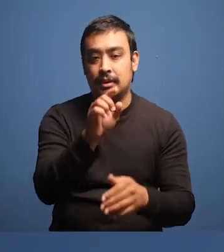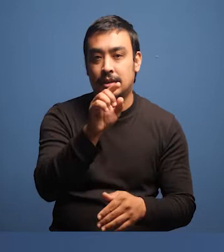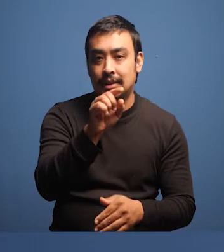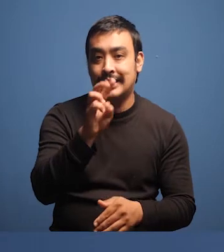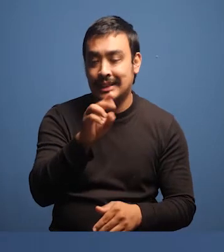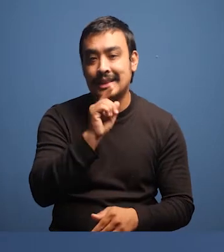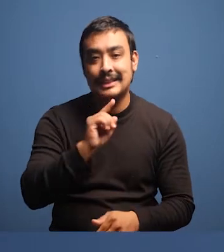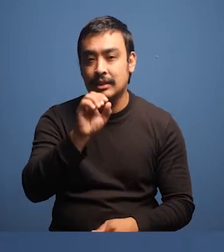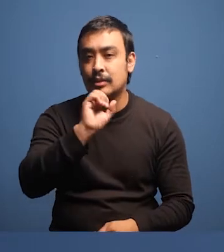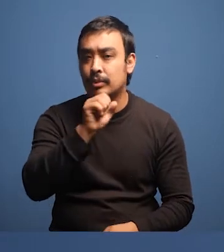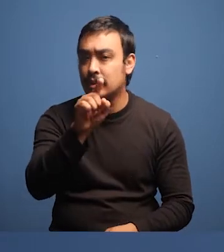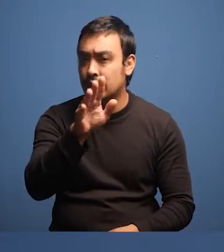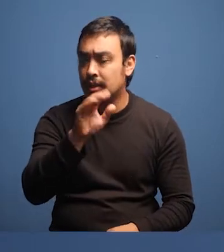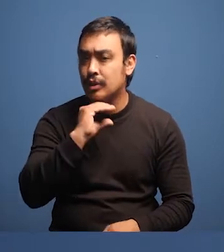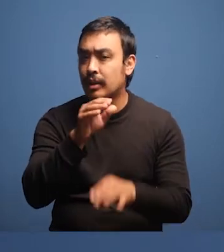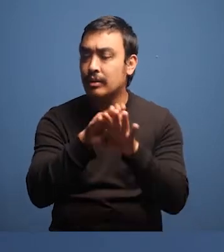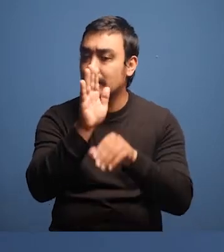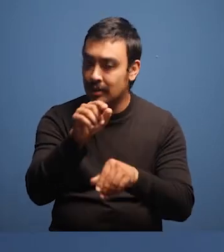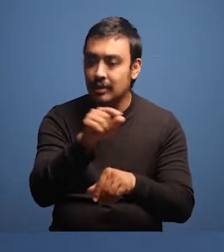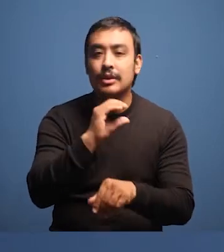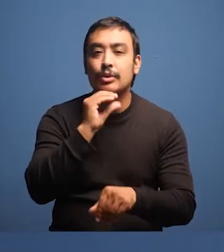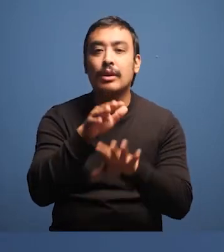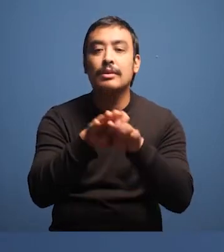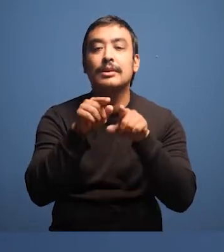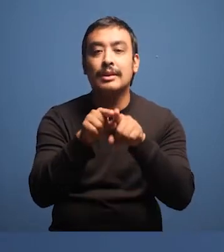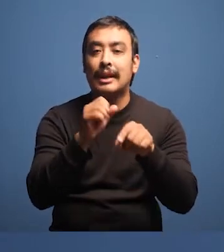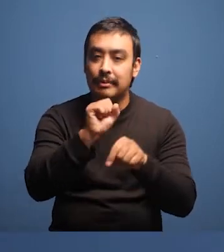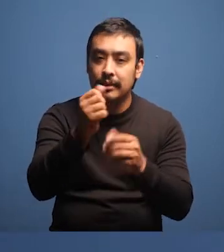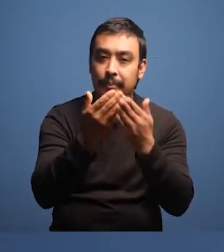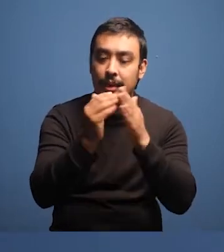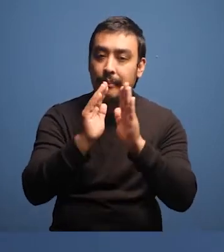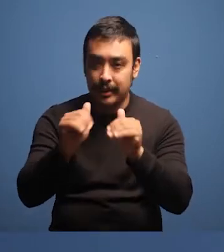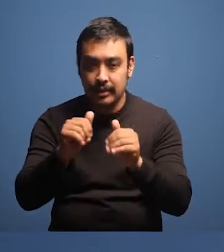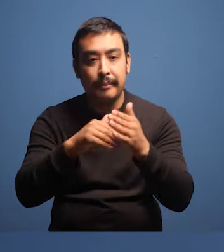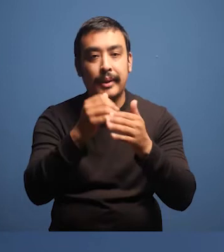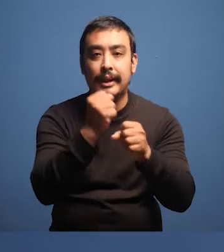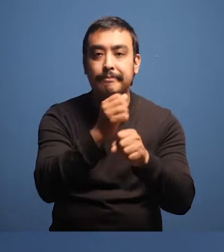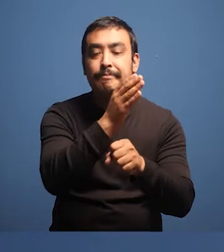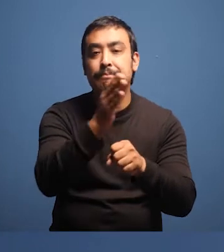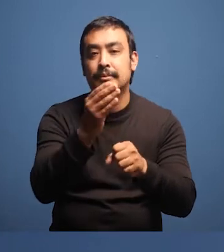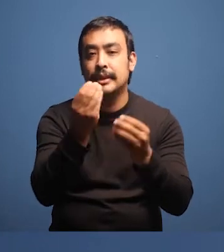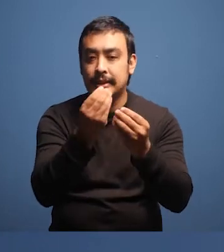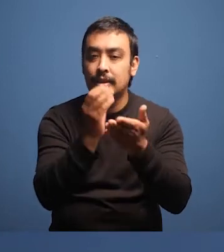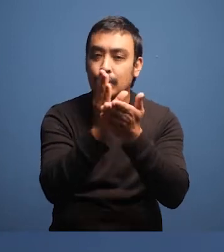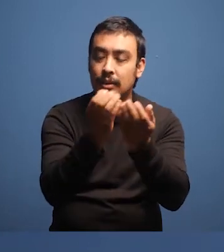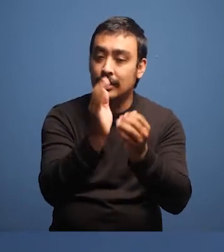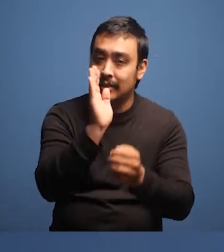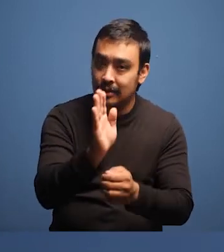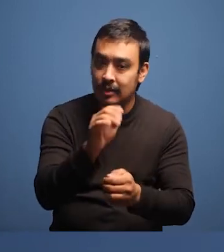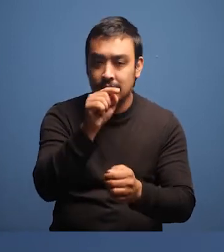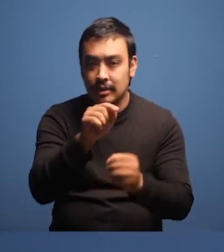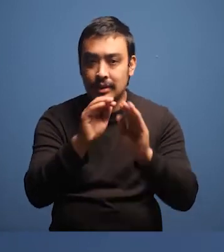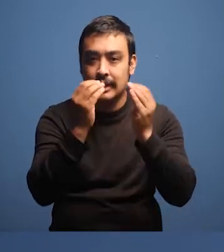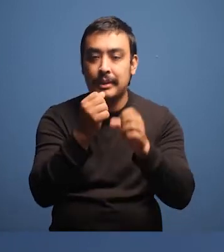19 इयर्ससम्मको जुन टिनेजर्सहरू हुनुहुन्छ, उहाँ टिनेजर्सहरू जसले चाहिँ आफ्नो पढाइ बाहेक पनि बाहिरको फिल्डमा चाहिँ केही कन्ट्रिब्युट गरिरहनु भएको छ। त्यो आइदर सोसियल फिल्डमा